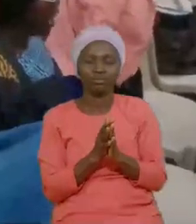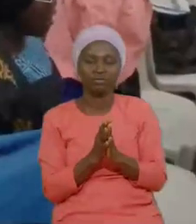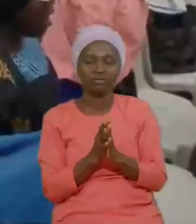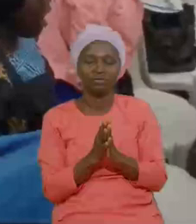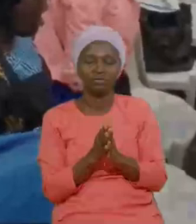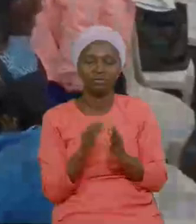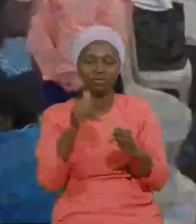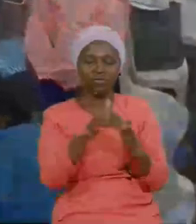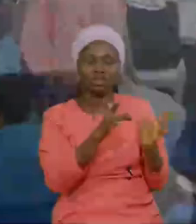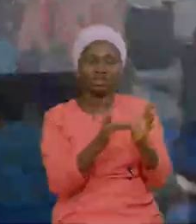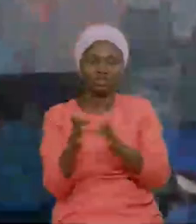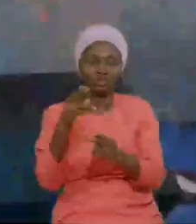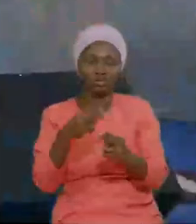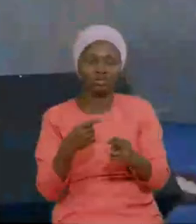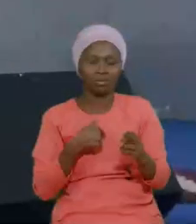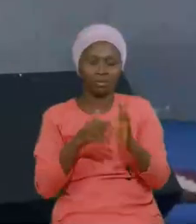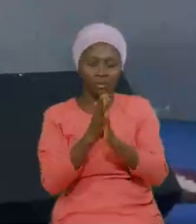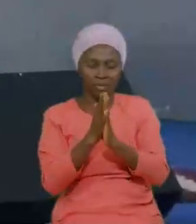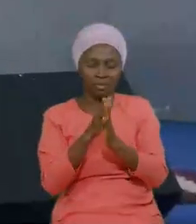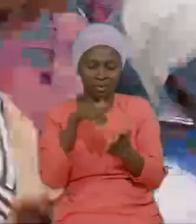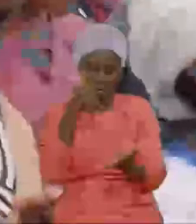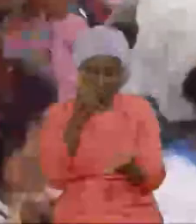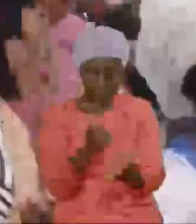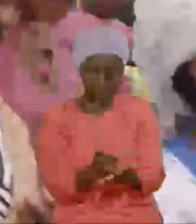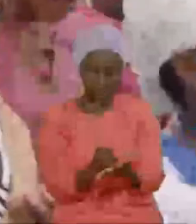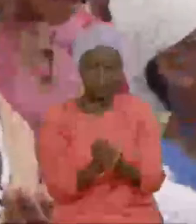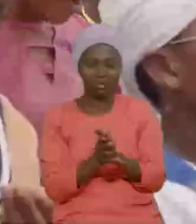In Jesus' name we pray.